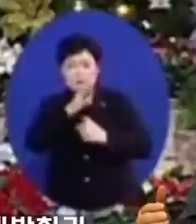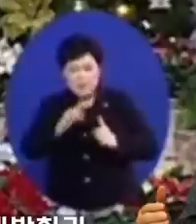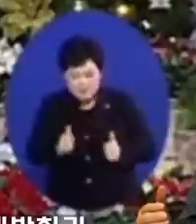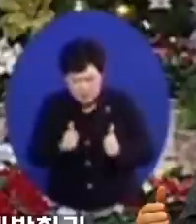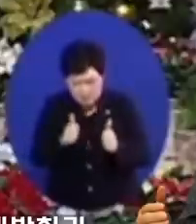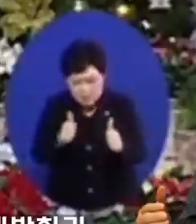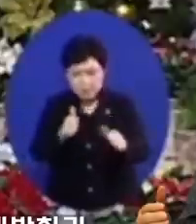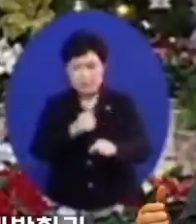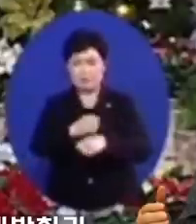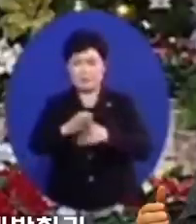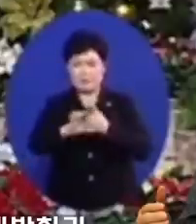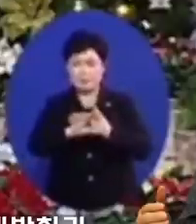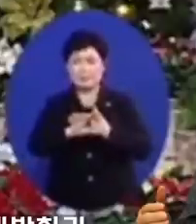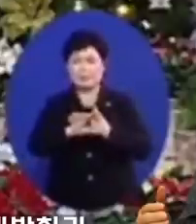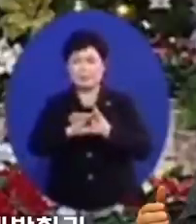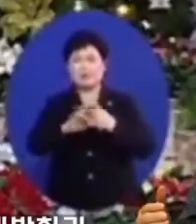기울이면